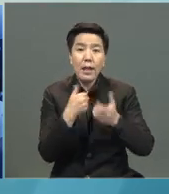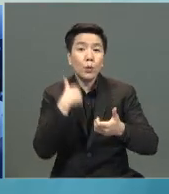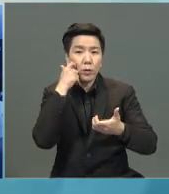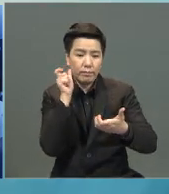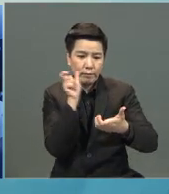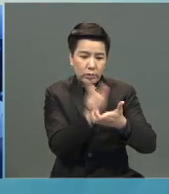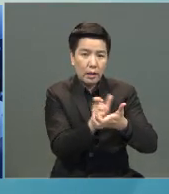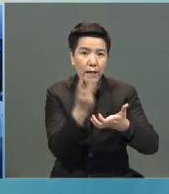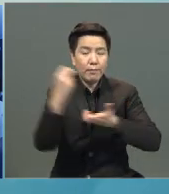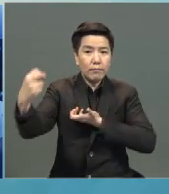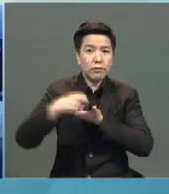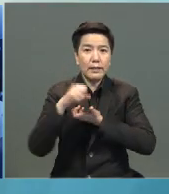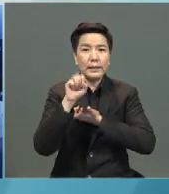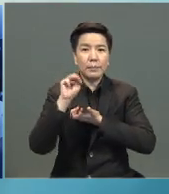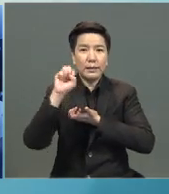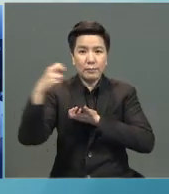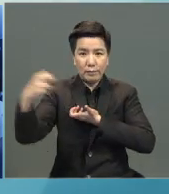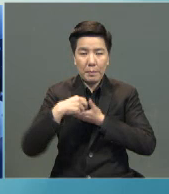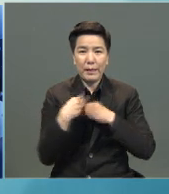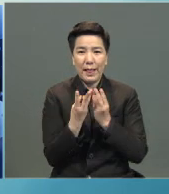กลับมาเหมือนเวลาเราโอนเงินผ่านโทรศัพท์มือถือหรือว่าเวลาทำธุรกรรมออนไลน์ก็จะมีเลขปกมา6รักซึ่งจะเป็นเลขสุ่มรักอันนี้ก็ผมก็ไม่ทราบเลขอะไรนะครับที่ใส่ตัวอย่างเฉยๆนะครับเสร็จแล้วเพื่อเมื่อย